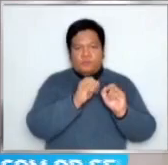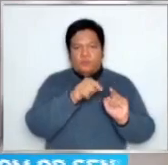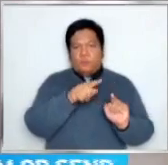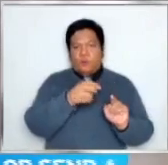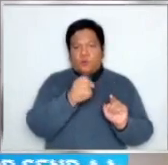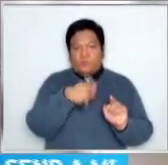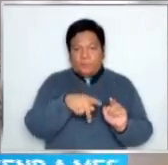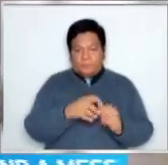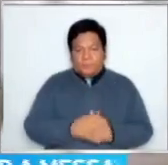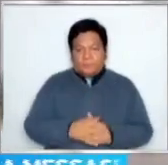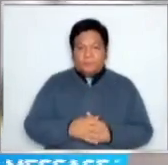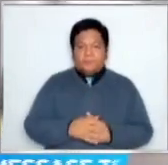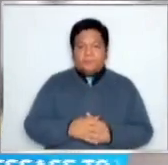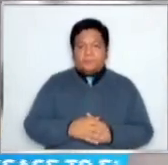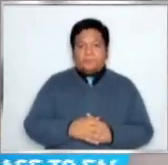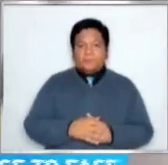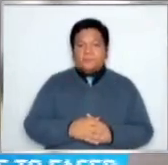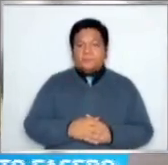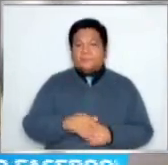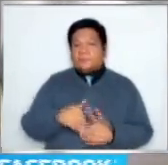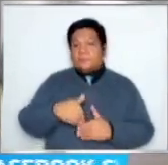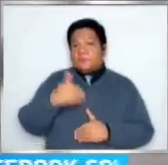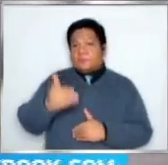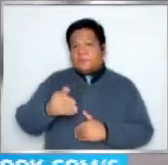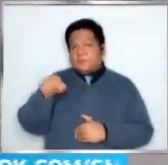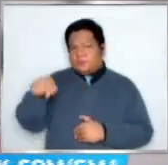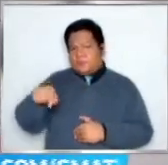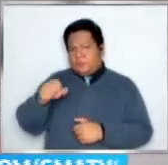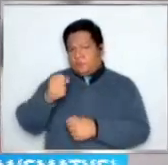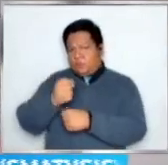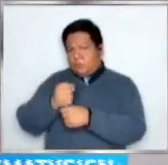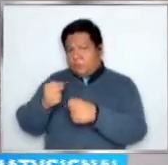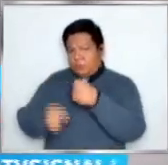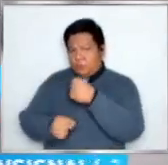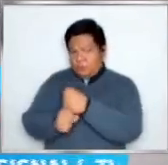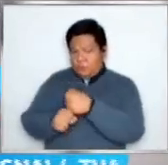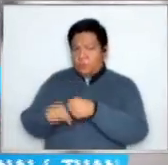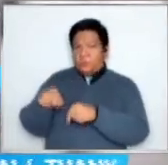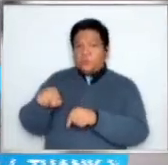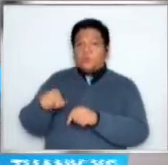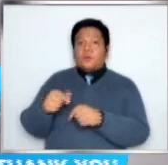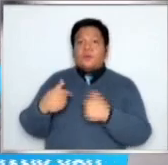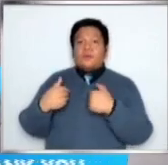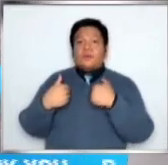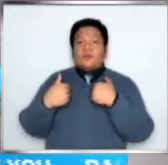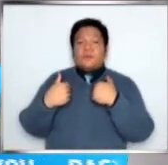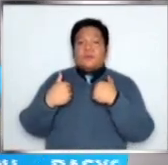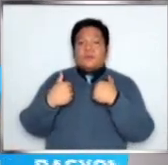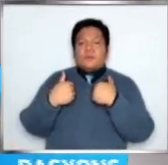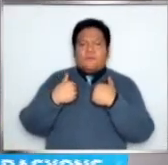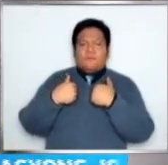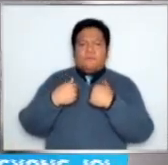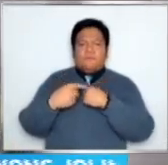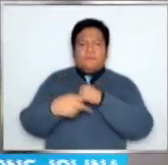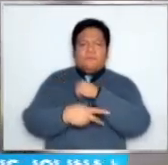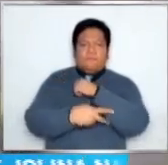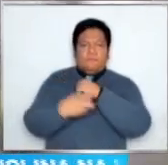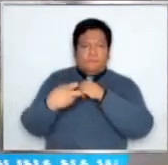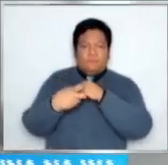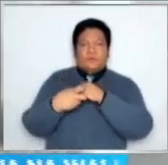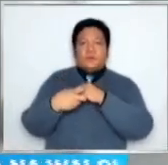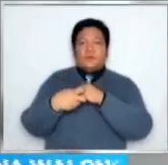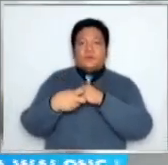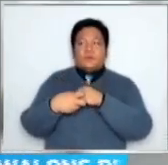Sa Coronadal, South Cotabato, hindi pinalampas ng isang magnanakaw ang No Movement Sunday nang looban ng isang furniture